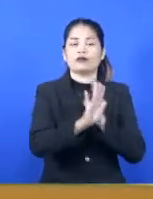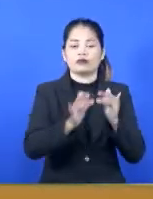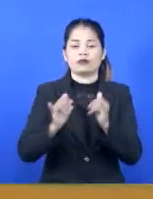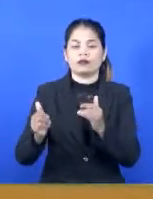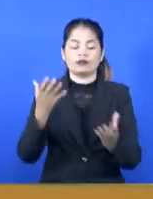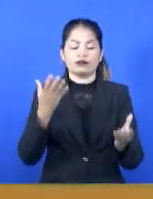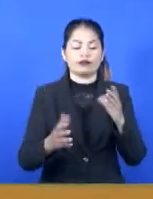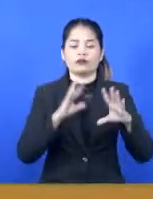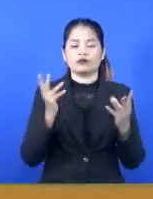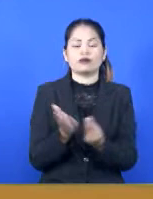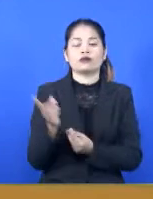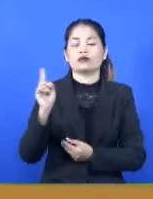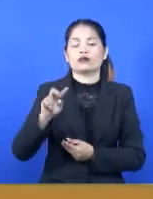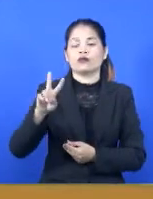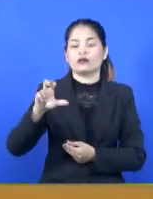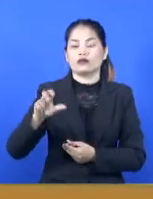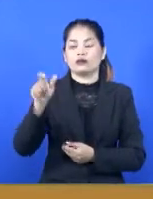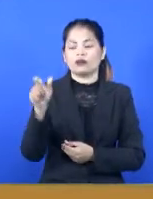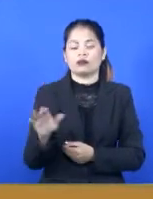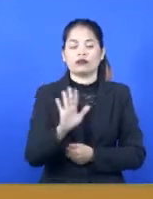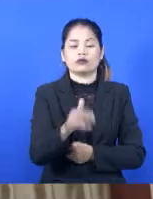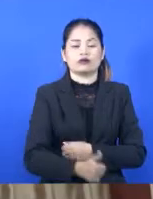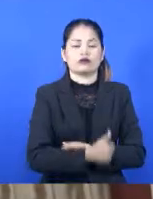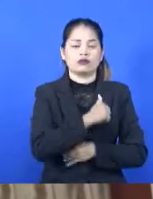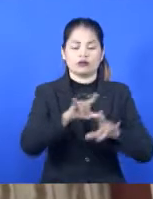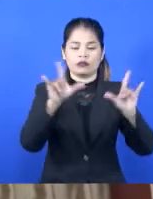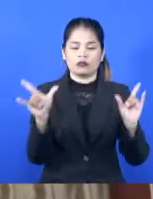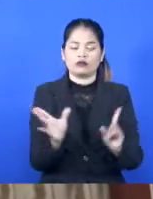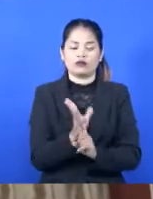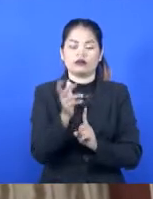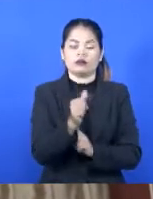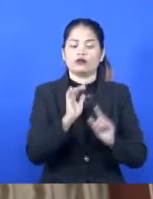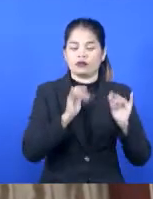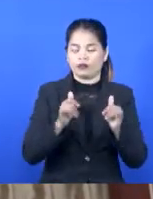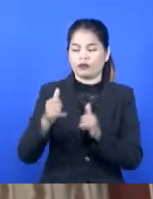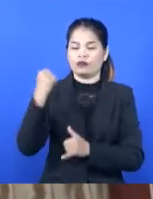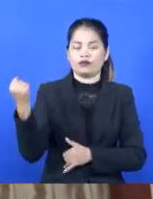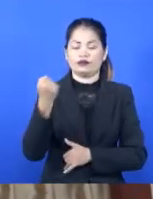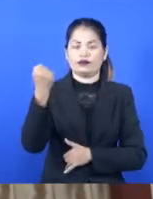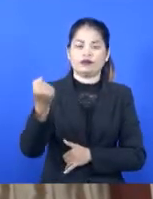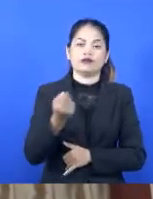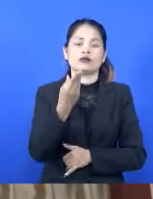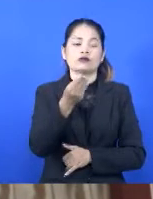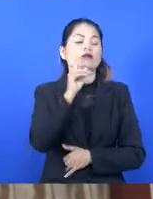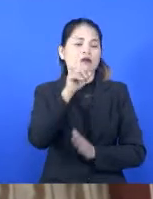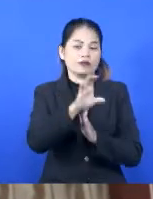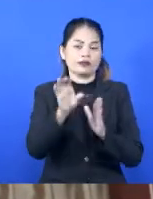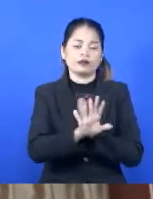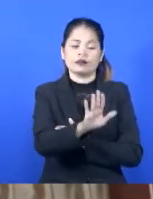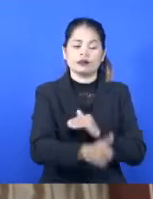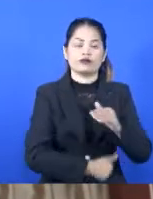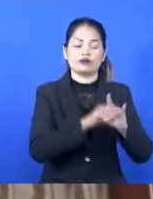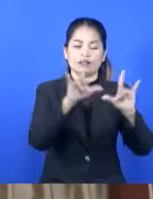ជាង 1,200 នាក់របស់ក្រសួងបរិស្ថានក្រុមការងារប្រឆាំងការសម្អាតប្រាក់នៃក្រសួងបរិស្ថានបានធ្វើបទបង្ហាញ